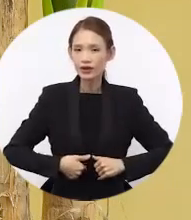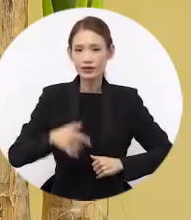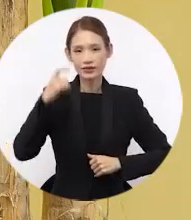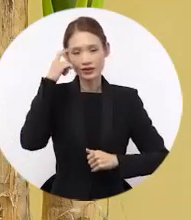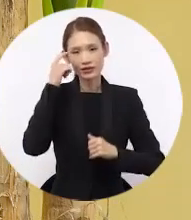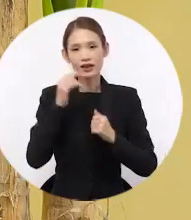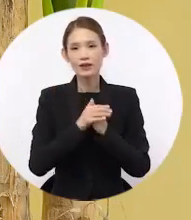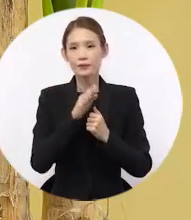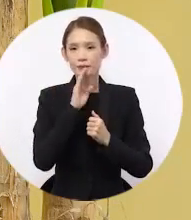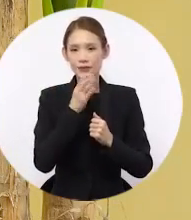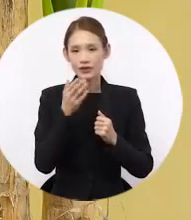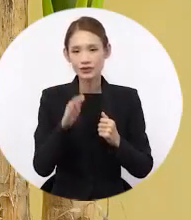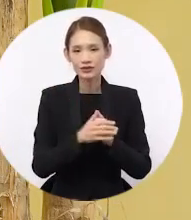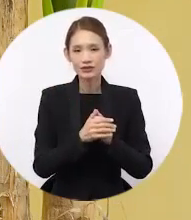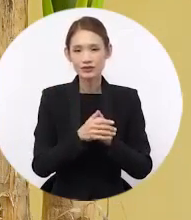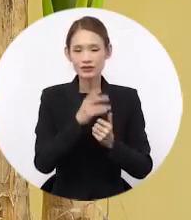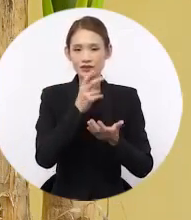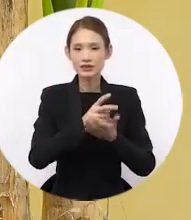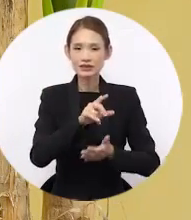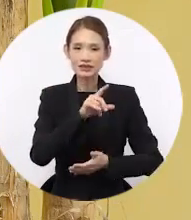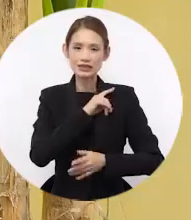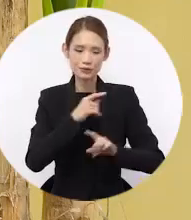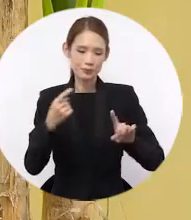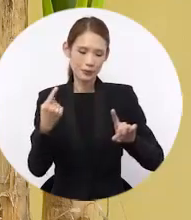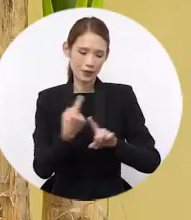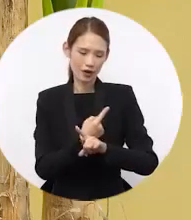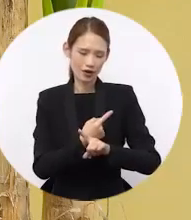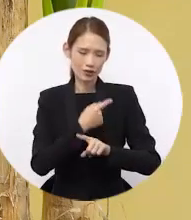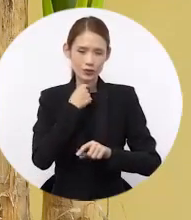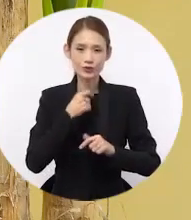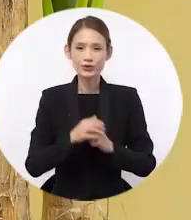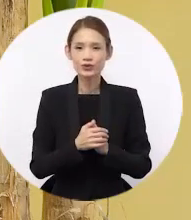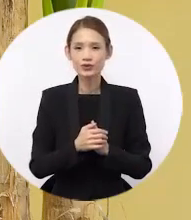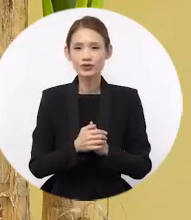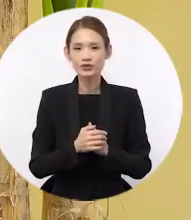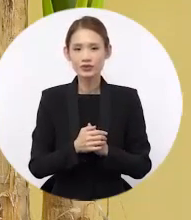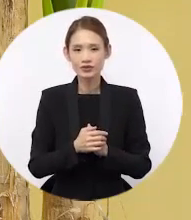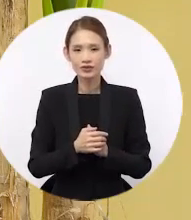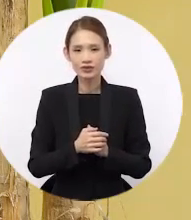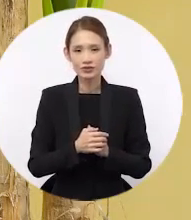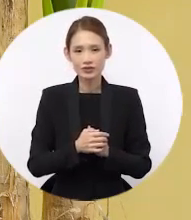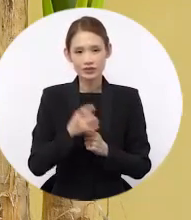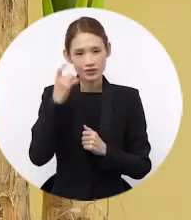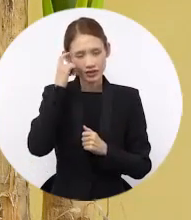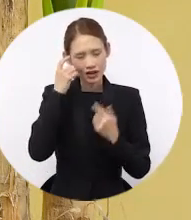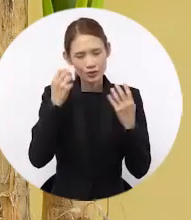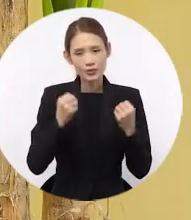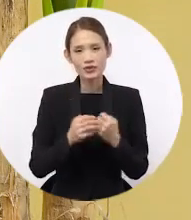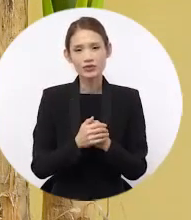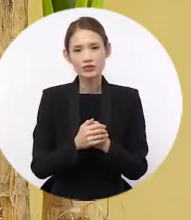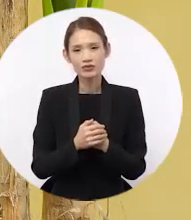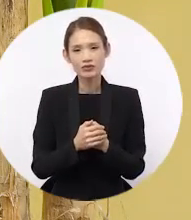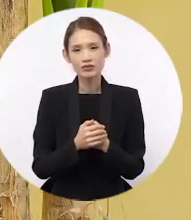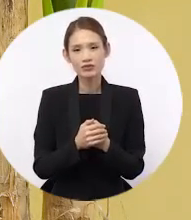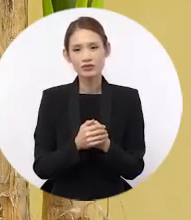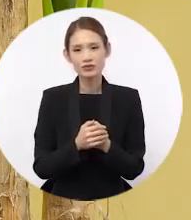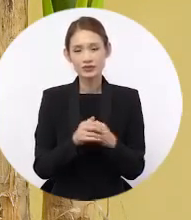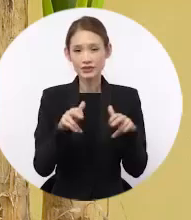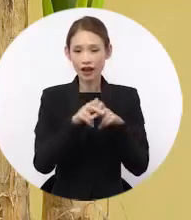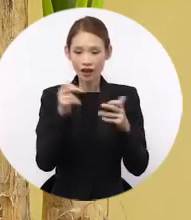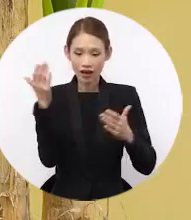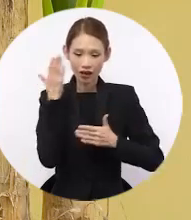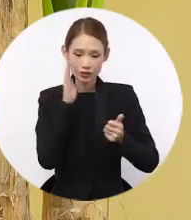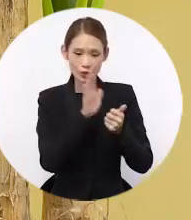꼭 필요하다고 생각하는 사람이지만 이 제도의 이름은 좀 바뀌었으면 좋겠어요. 네. 저도 이 생각을 정말 많이 하거든요.